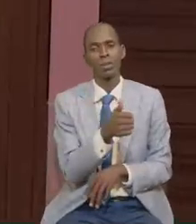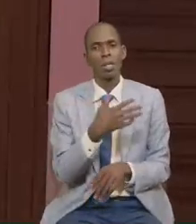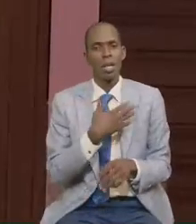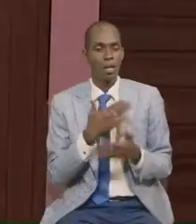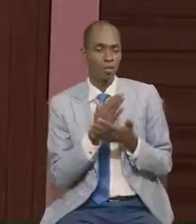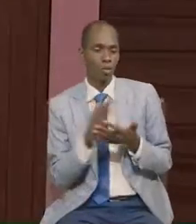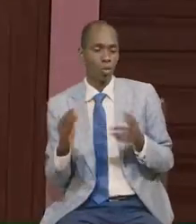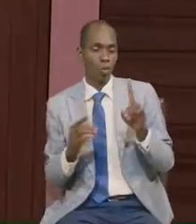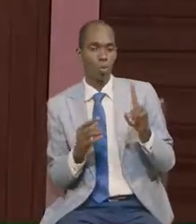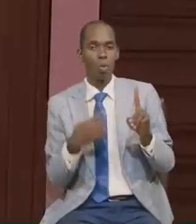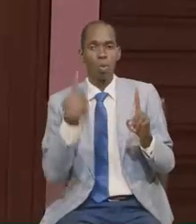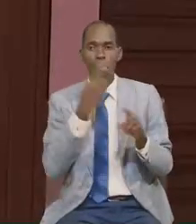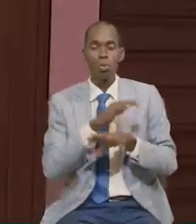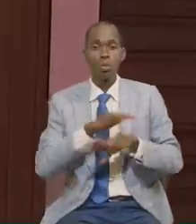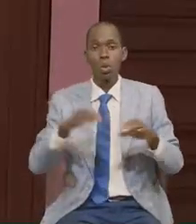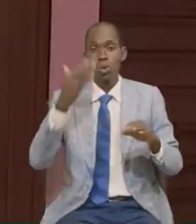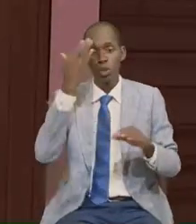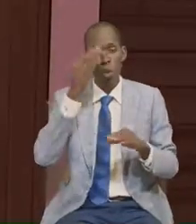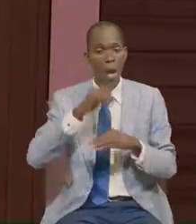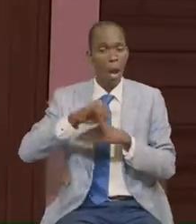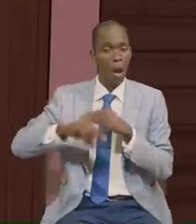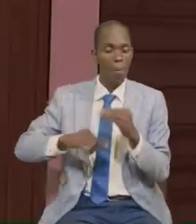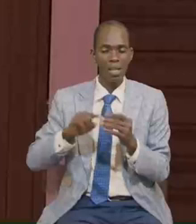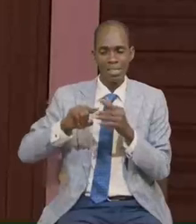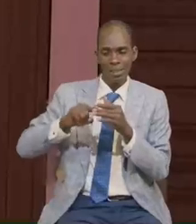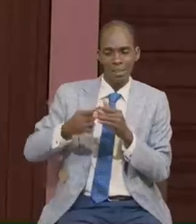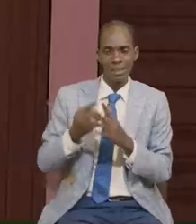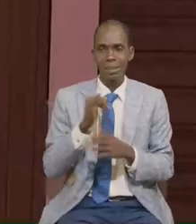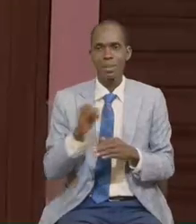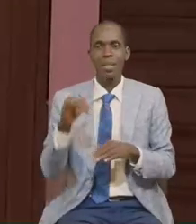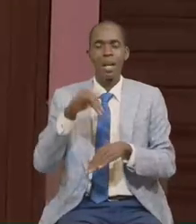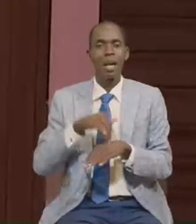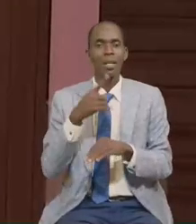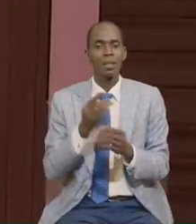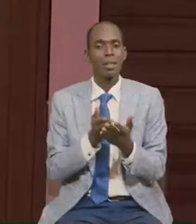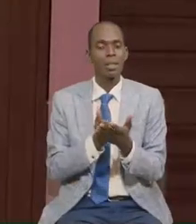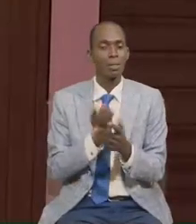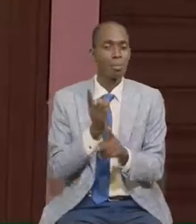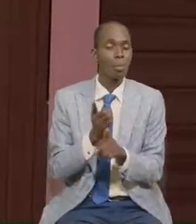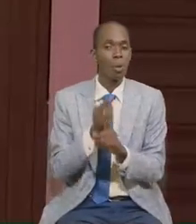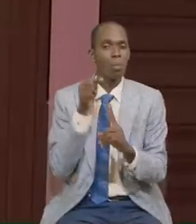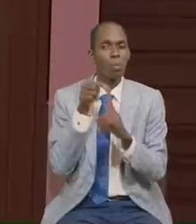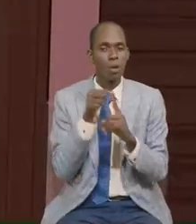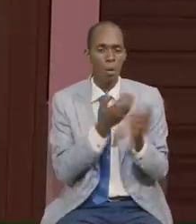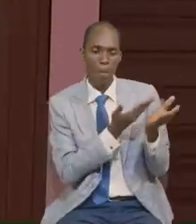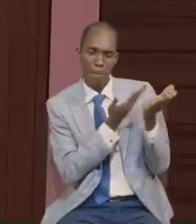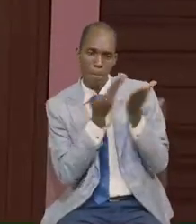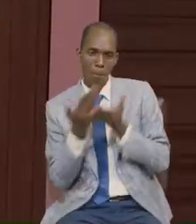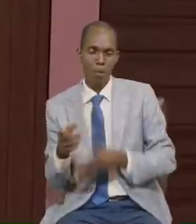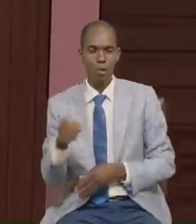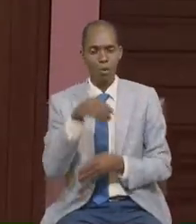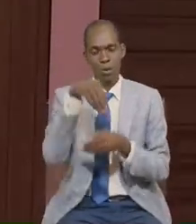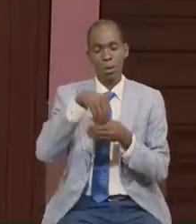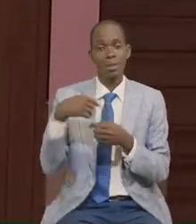ne connaissait pas comment commencer par le bon chemin tu as fait entrer et depuis ce temps-là